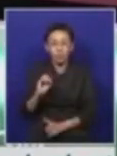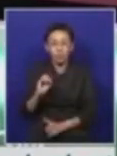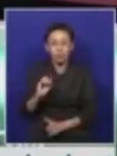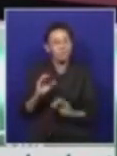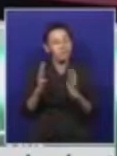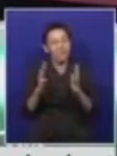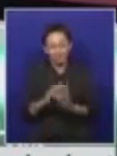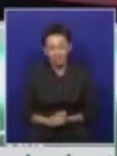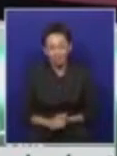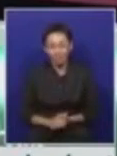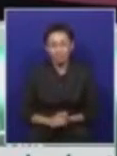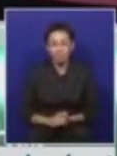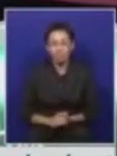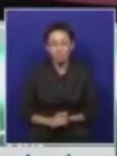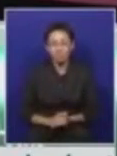แต่ก็ยังมีพื้นที่ยะลาและนราธิวาสอีกบ้างแต่ก็ถือว่าเราประสบความสำเร็จ